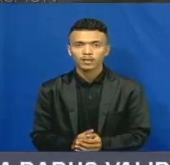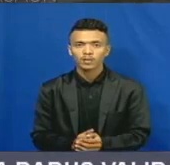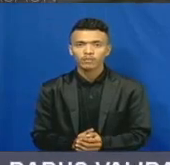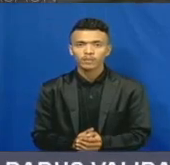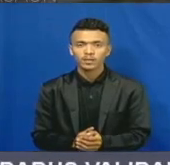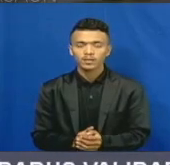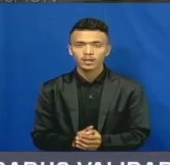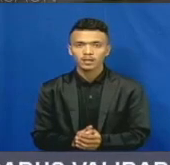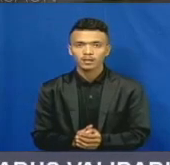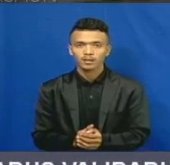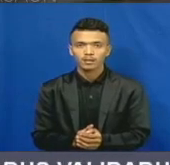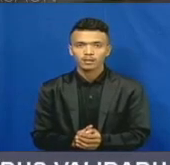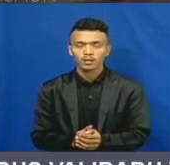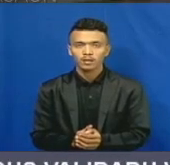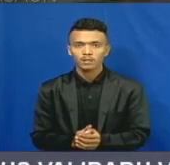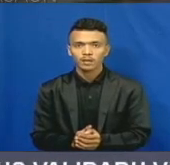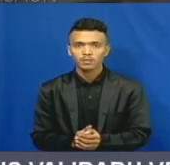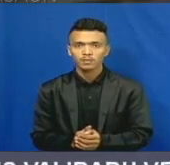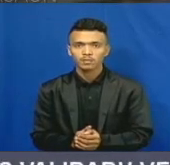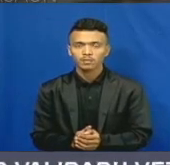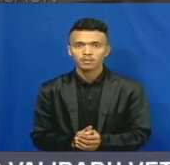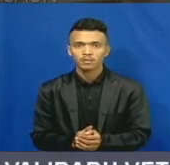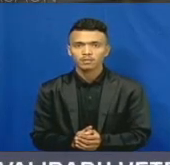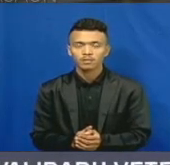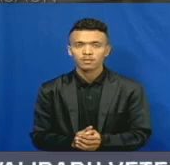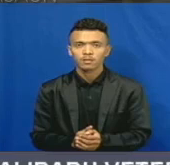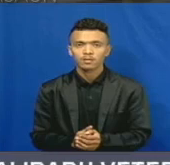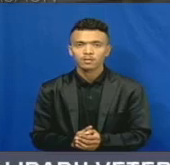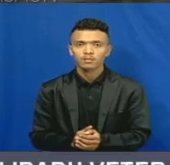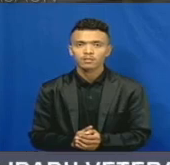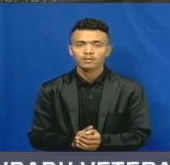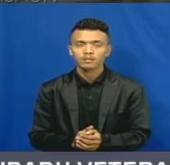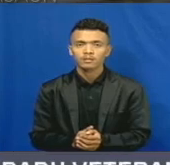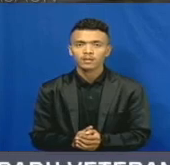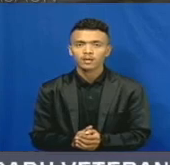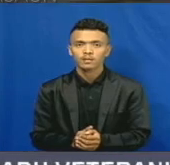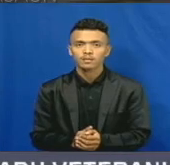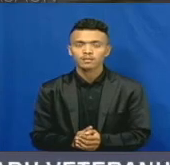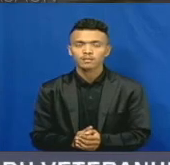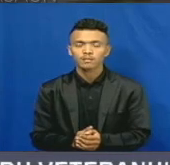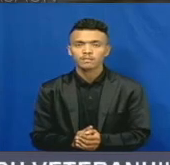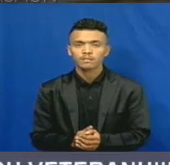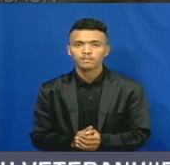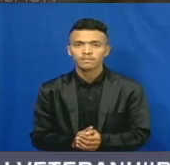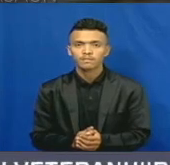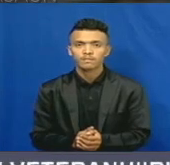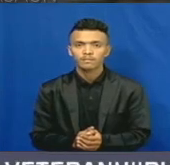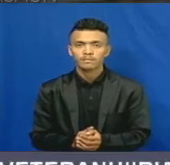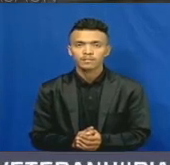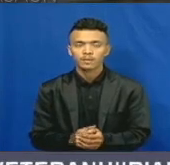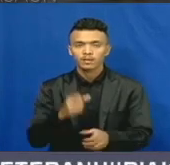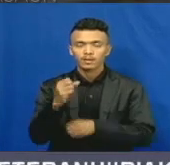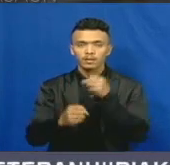no hanori Zoven sira bafat valentil iha watuana. Iha